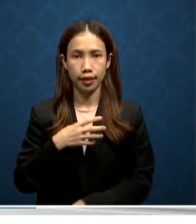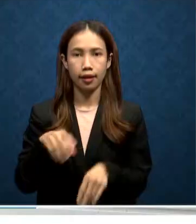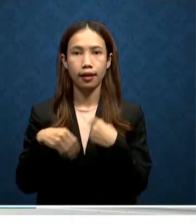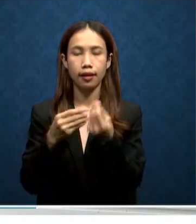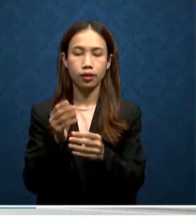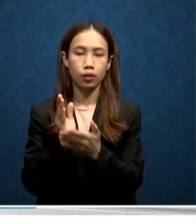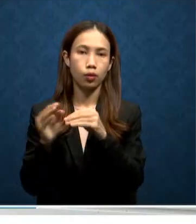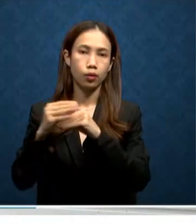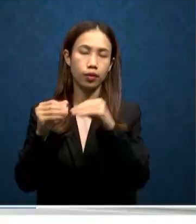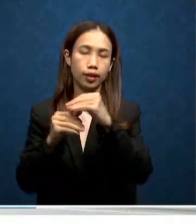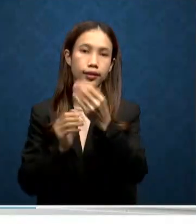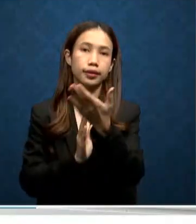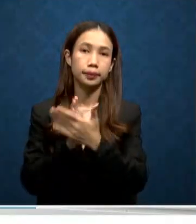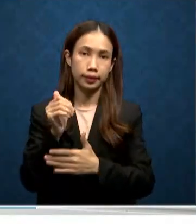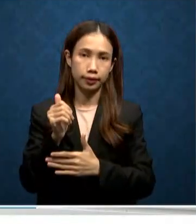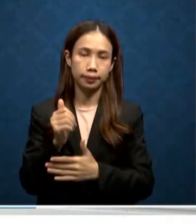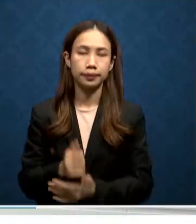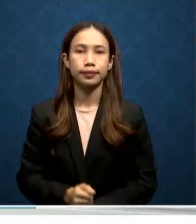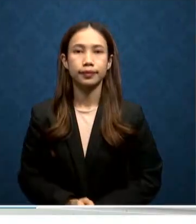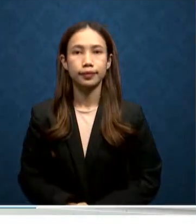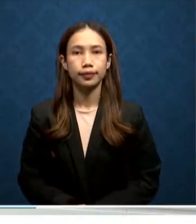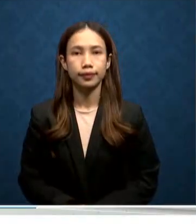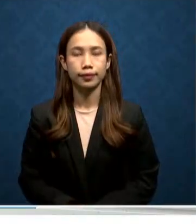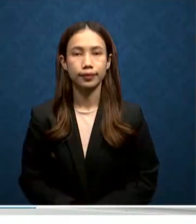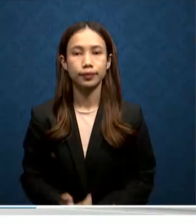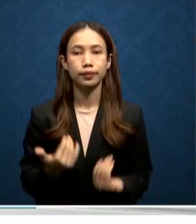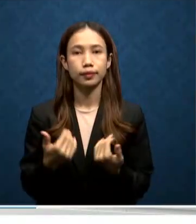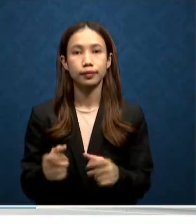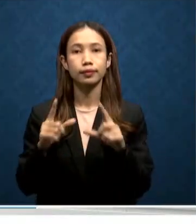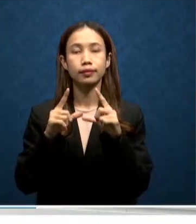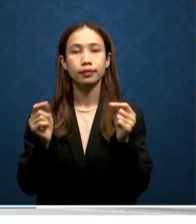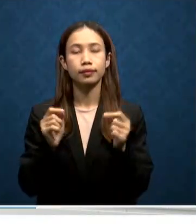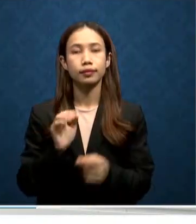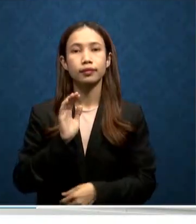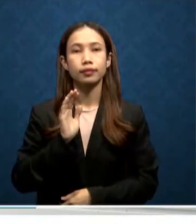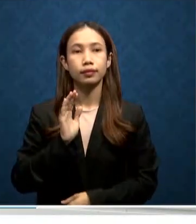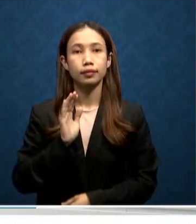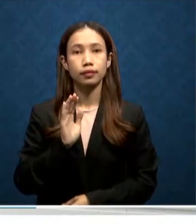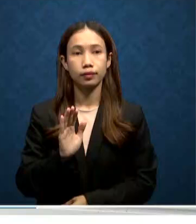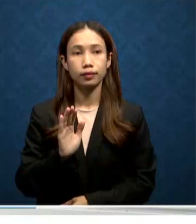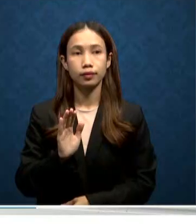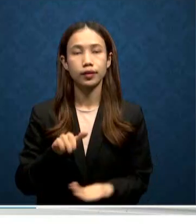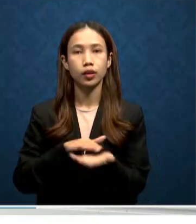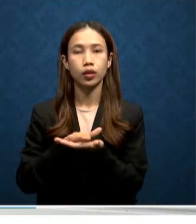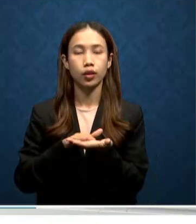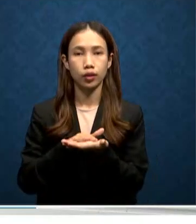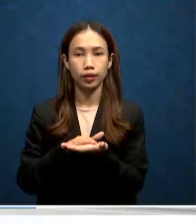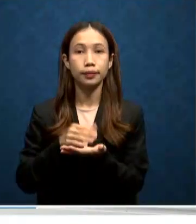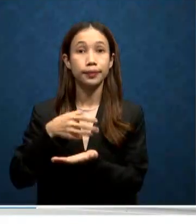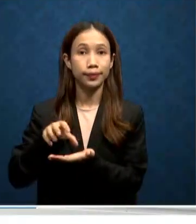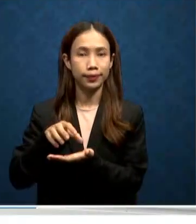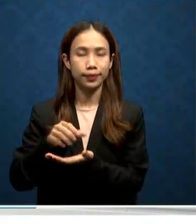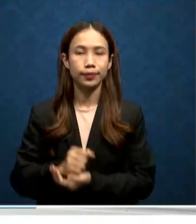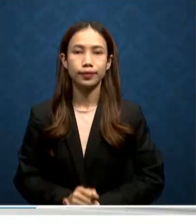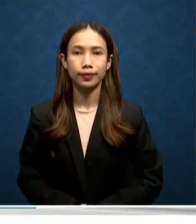เกิดขึ้นนะครับอันนี้ก็เป็นเป็นเรื่องของขออนุญาตกลับเรียนในส่วนนั้นนะ